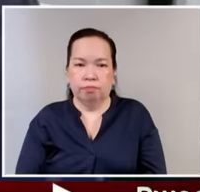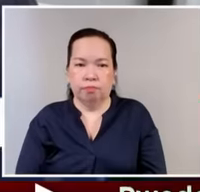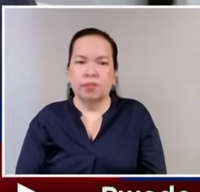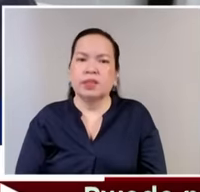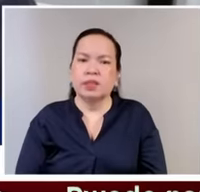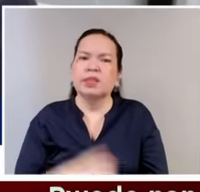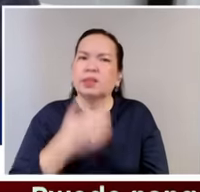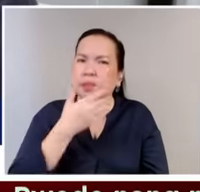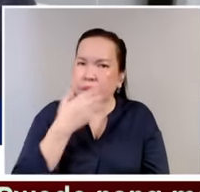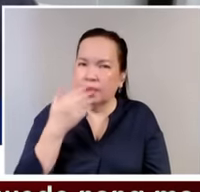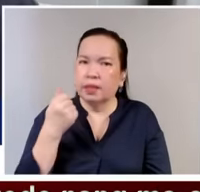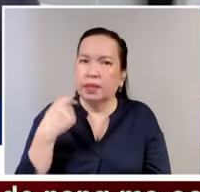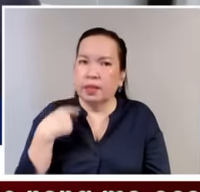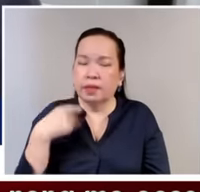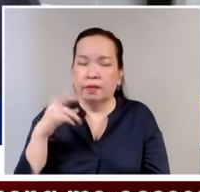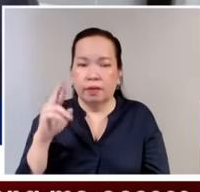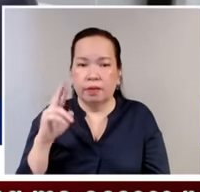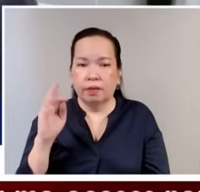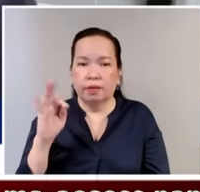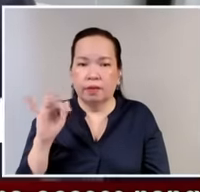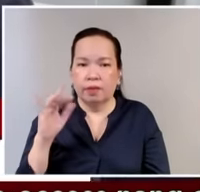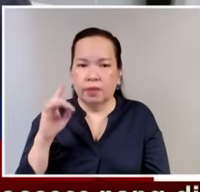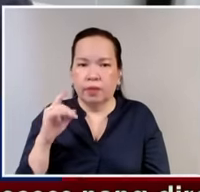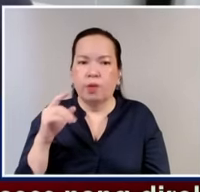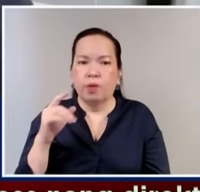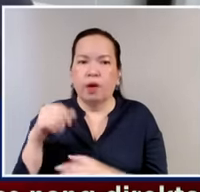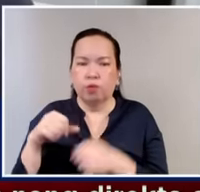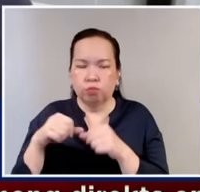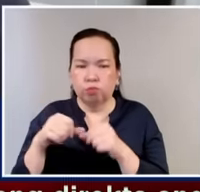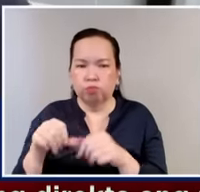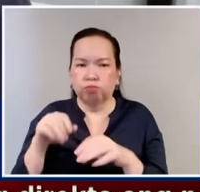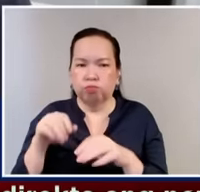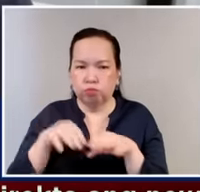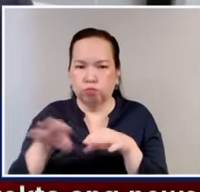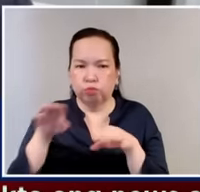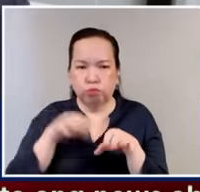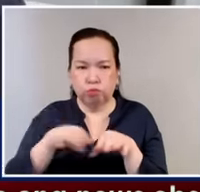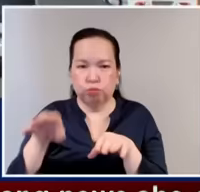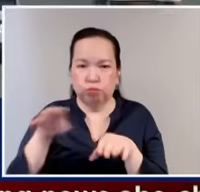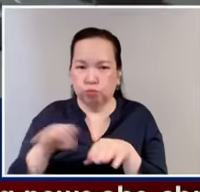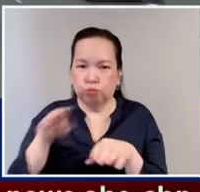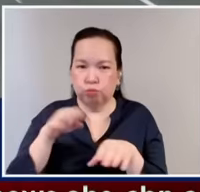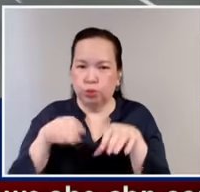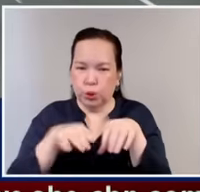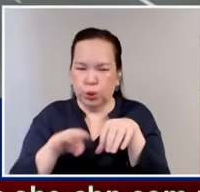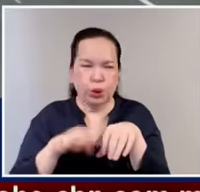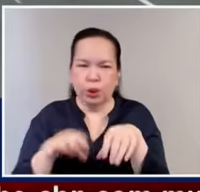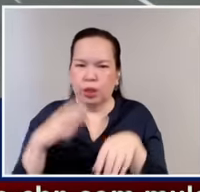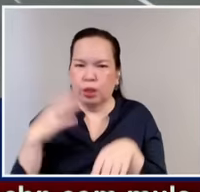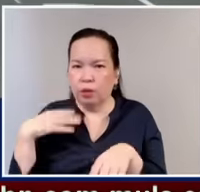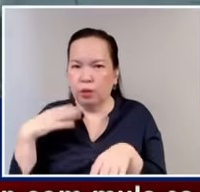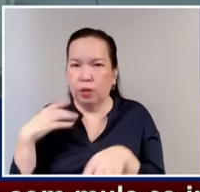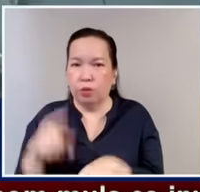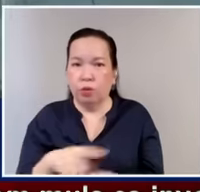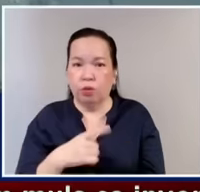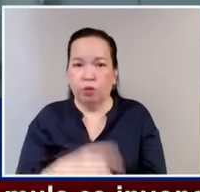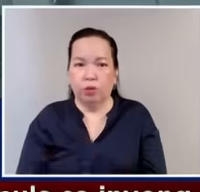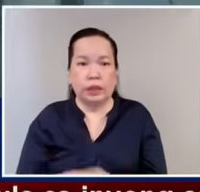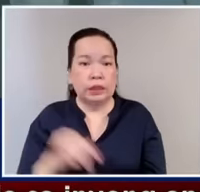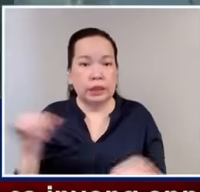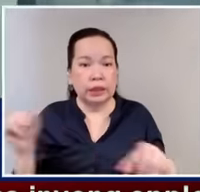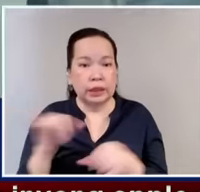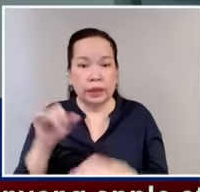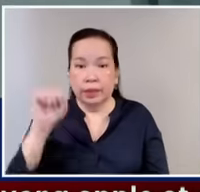may RFID, sir, kasi dire-diretso na po yung biyahe. Tsaka mas mabilis, hindi na pipilan ng napakatagal. Ganito rin ang eksena sa South